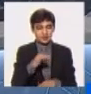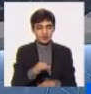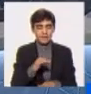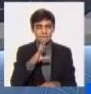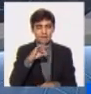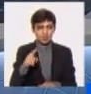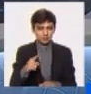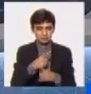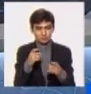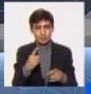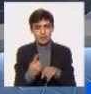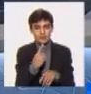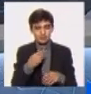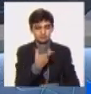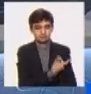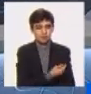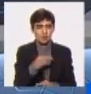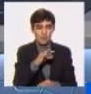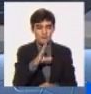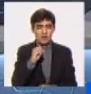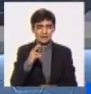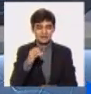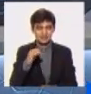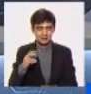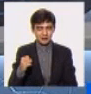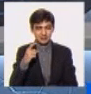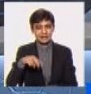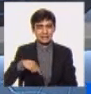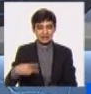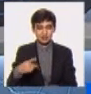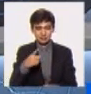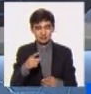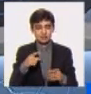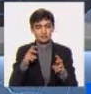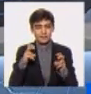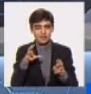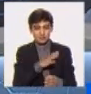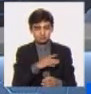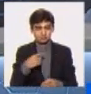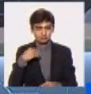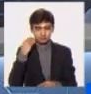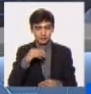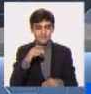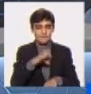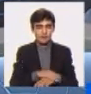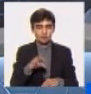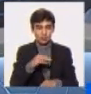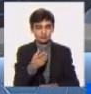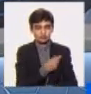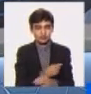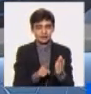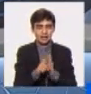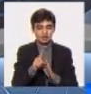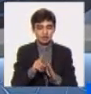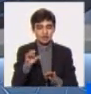начале первых испытаний вакцины. Директор этой организации назвал невероятным достижением тот факт, что испытание